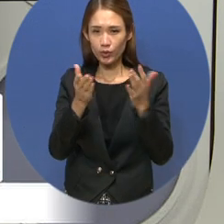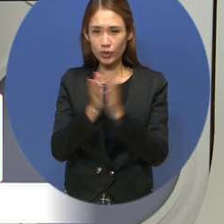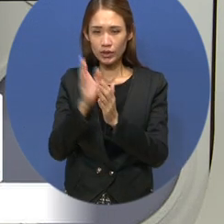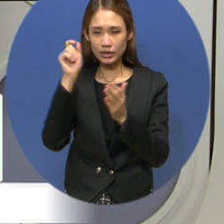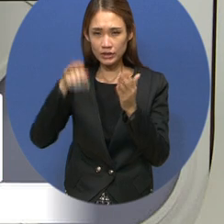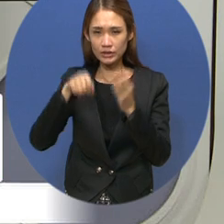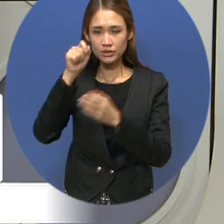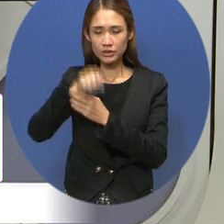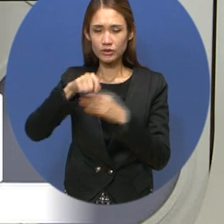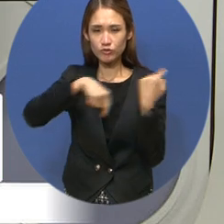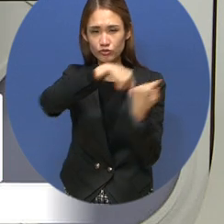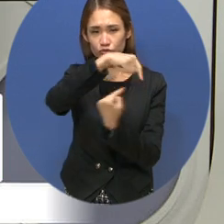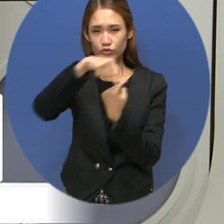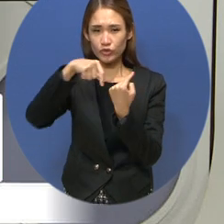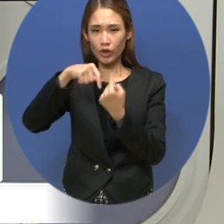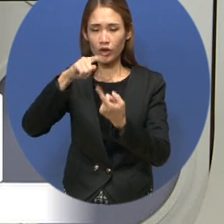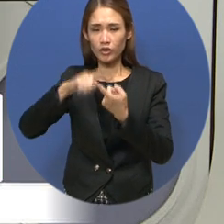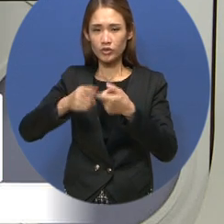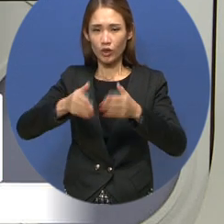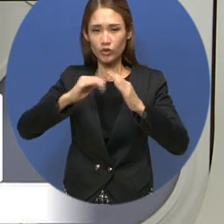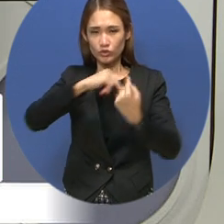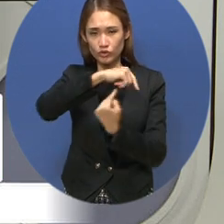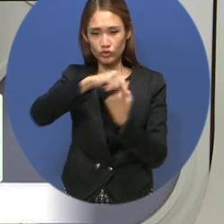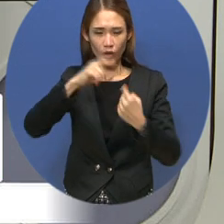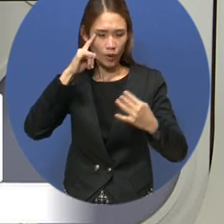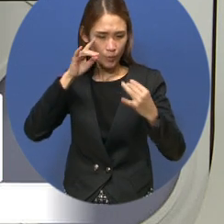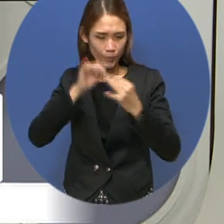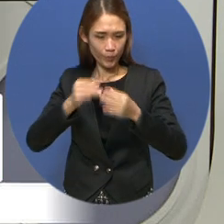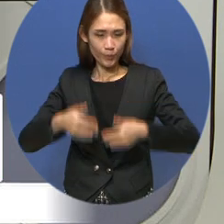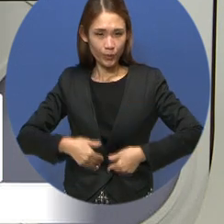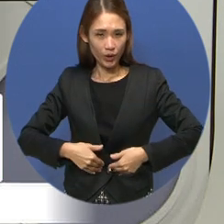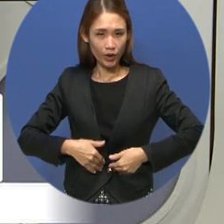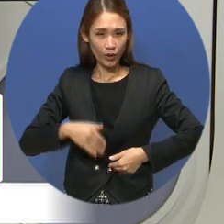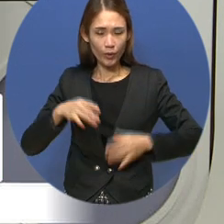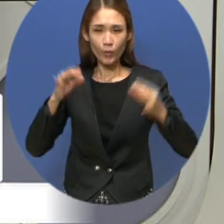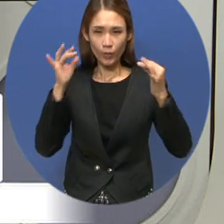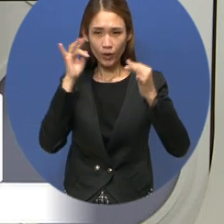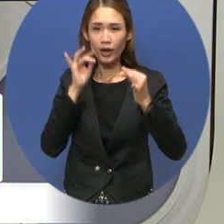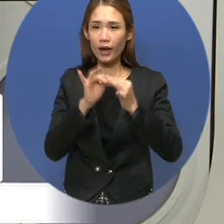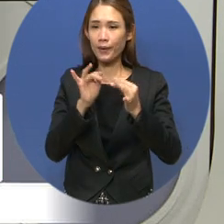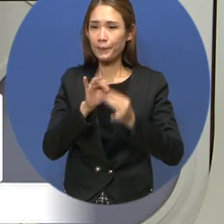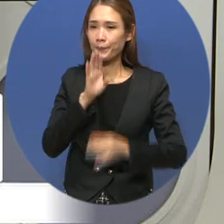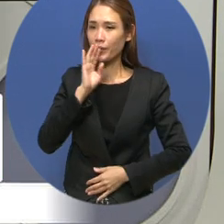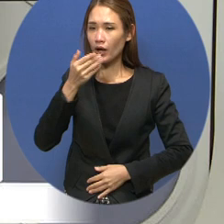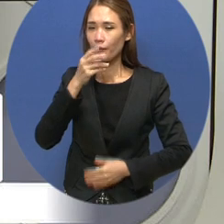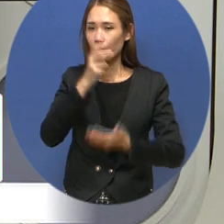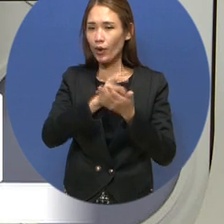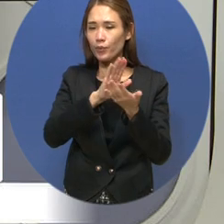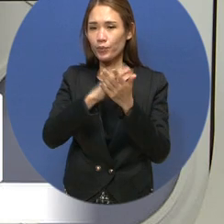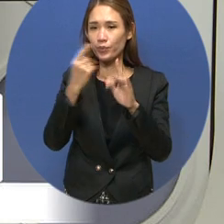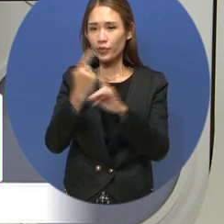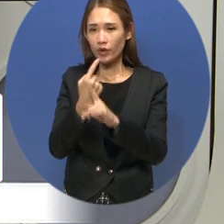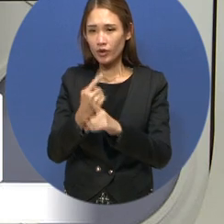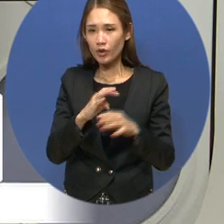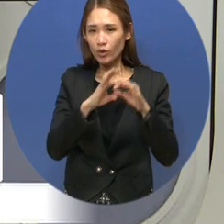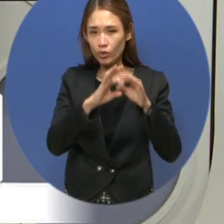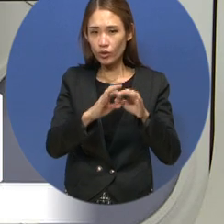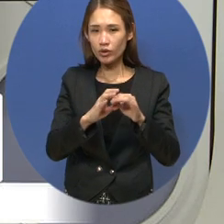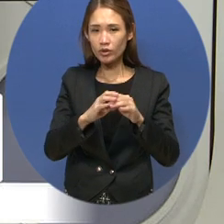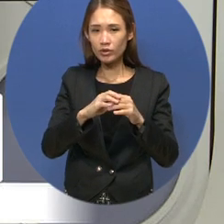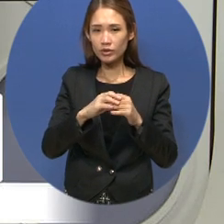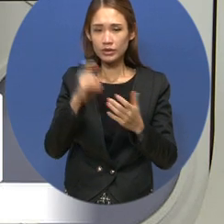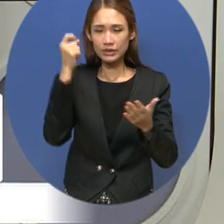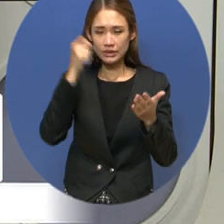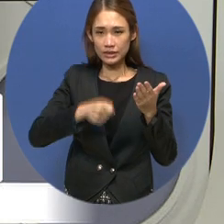온 연기와 설치 운영에 필요성에 대해 공감하고 있는 상황인 만큼 법 개정을 통해 인증 운영 업무가